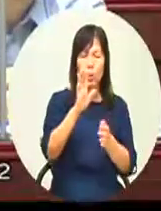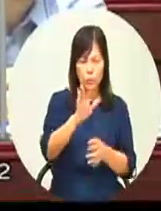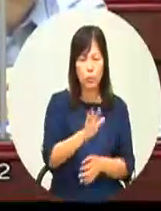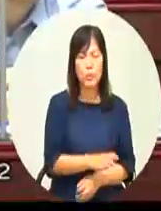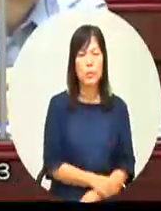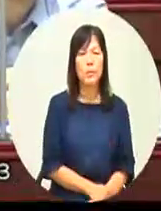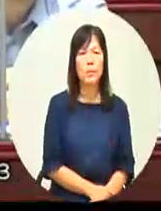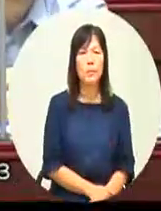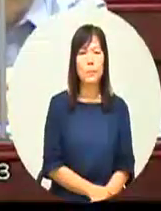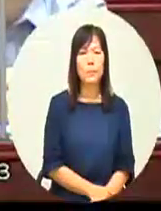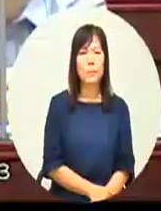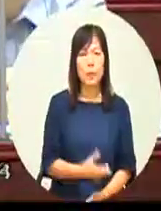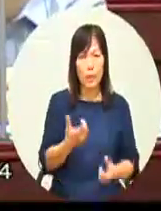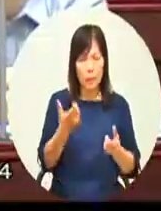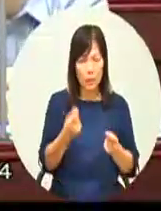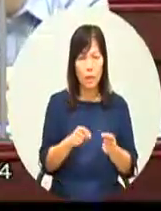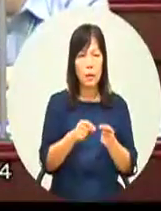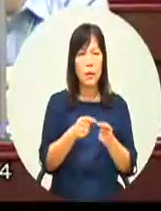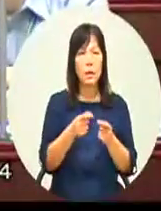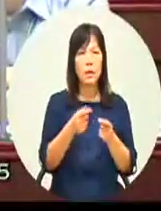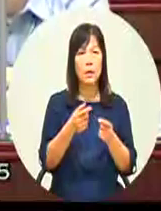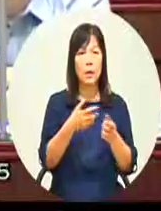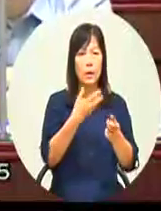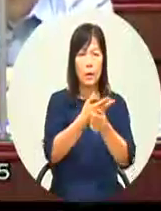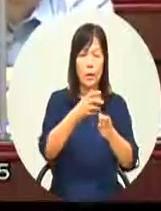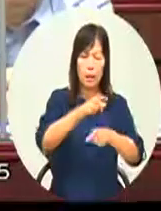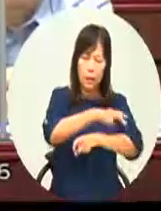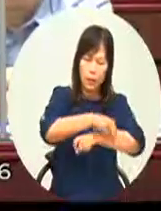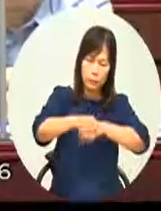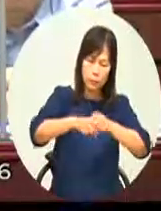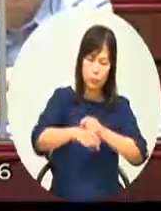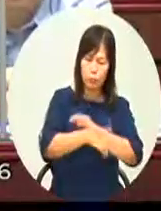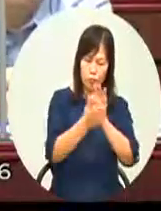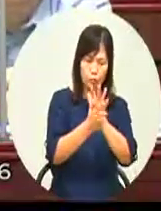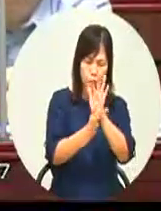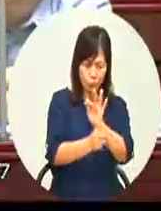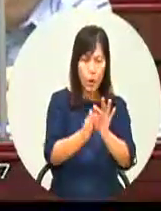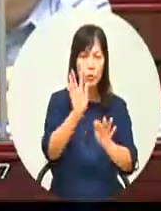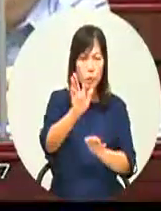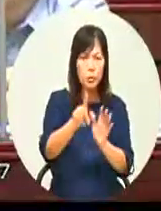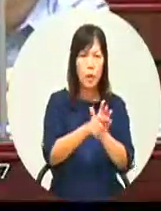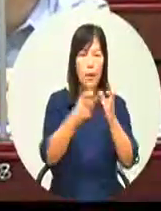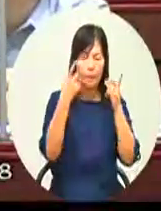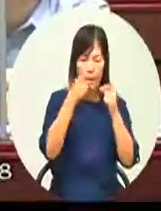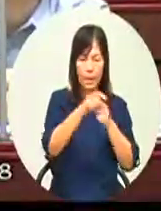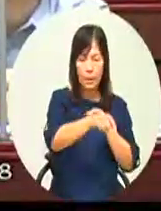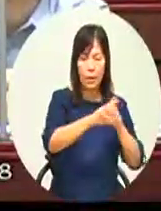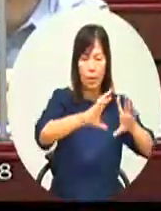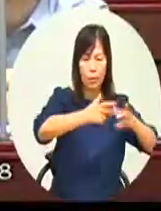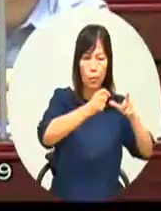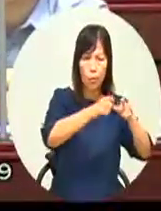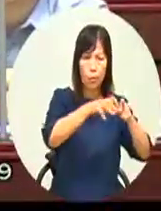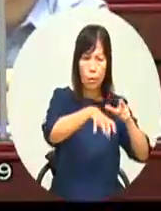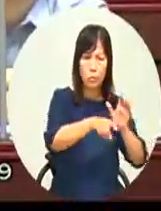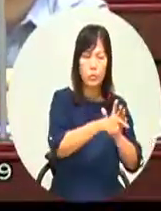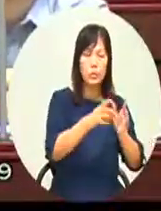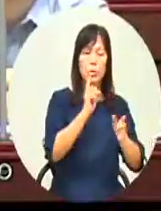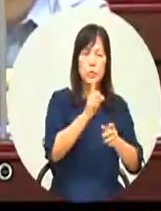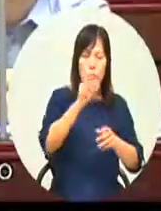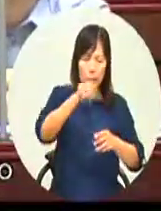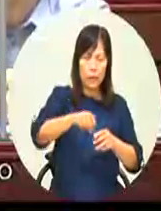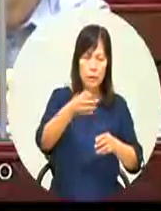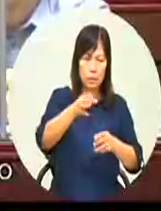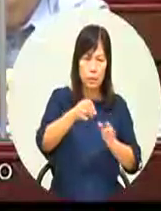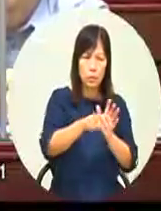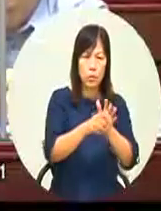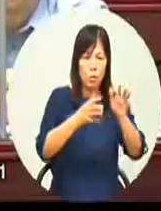那也因此这样呢，让整个设计更加的完善。当然本来国公局他要承诺的这一个经费可能就